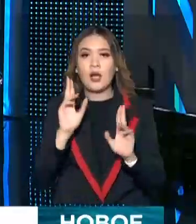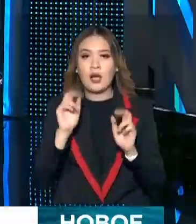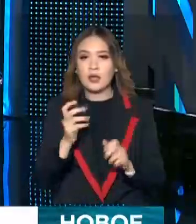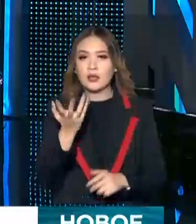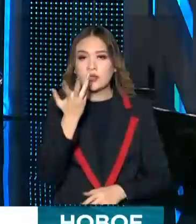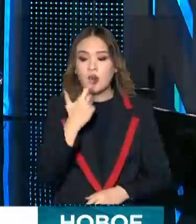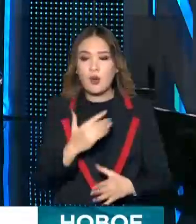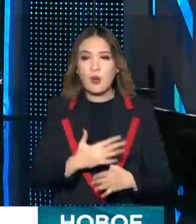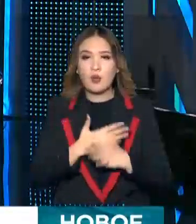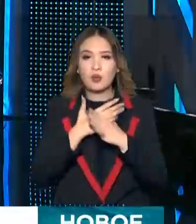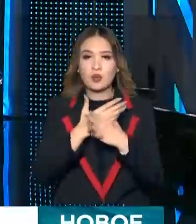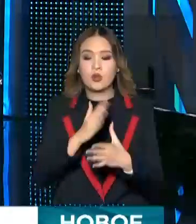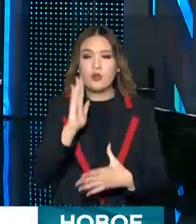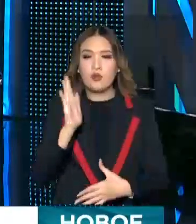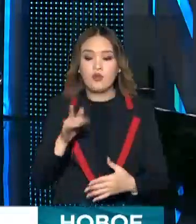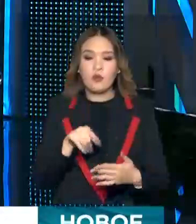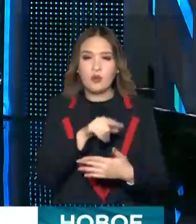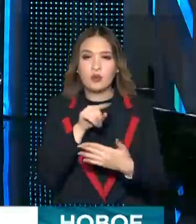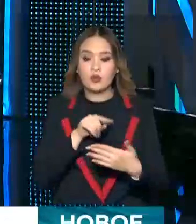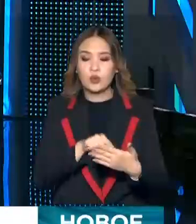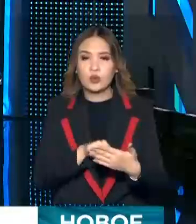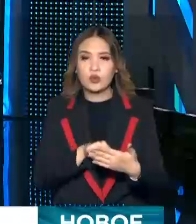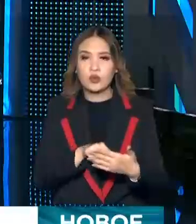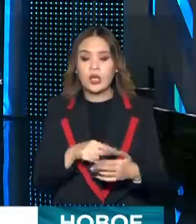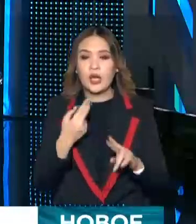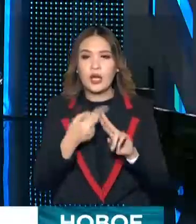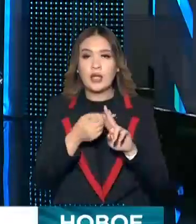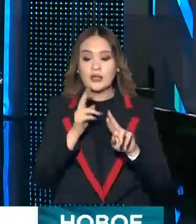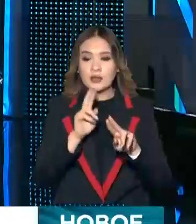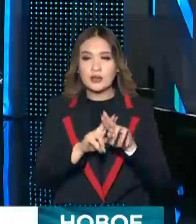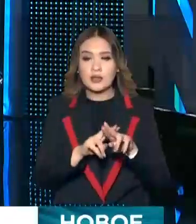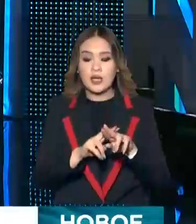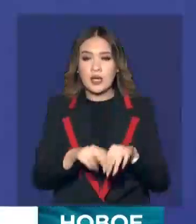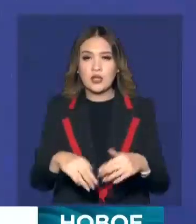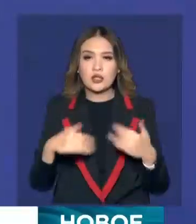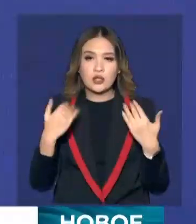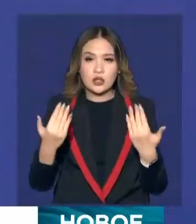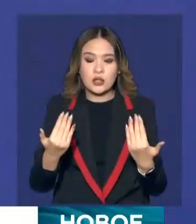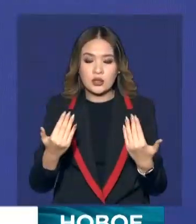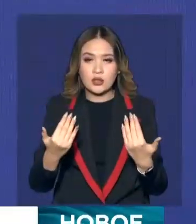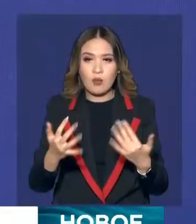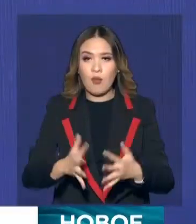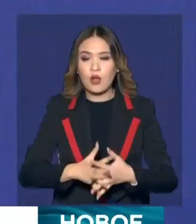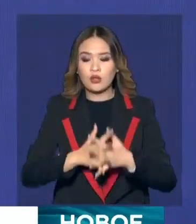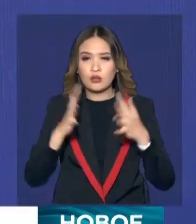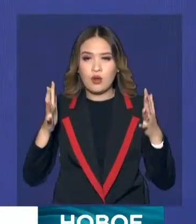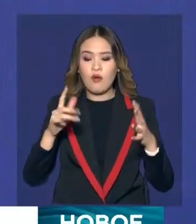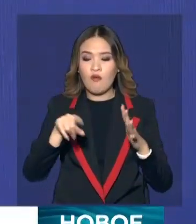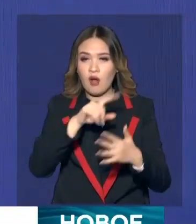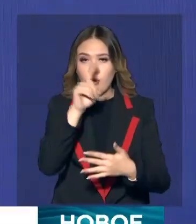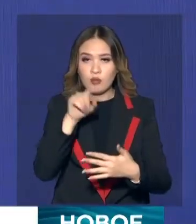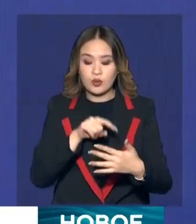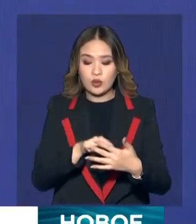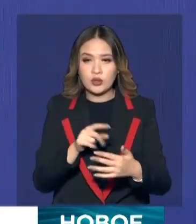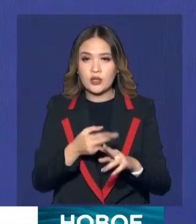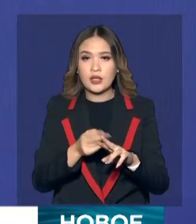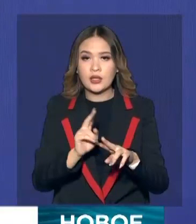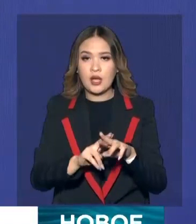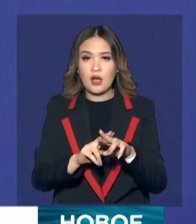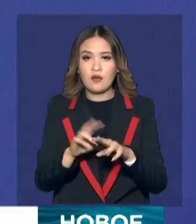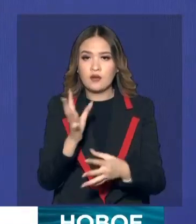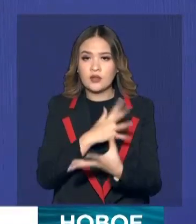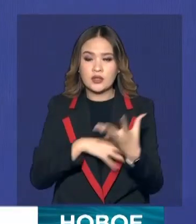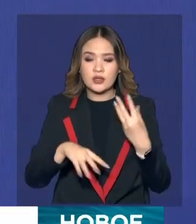цифровизация поможет урегулировать этот вопрос? Это тоже такой вот большой, обширный вопрос, который